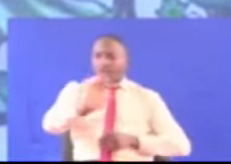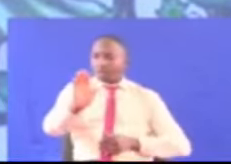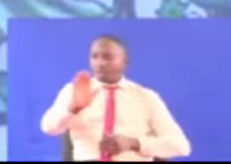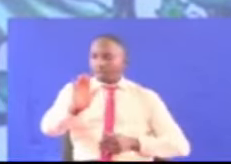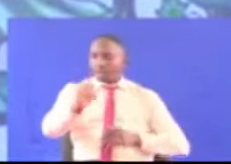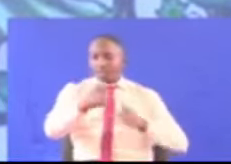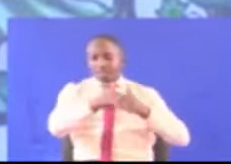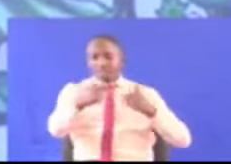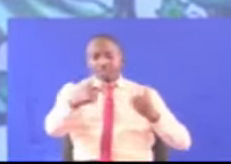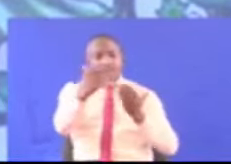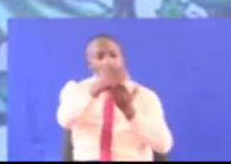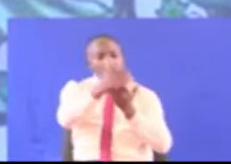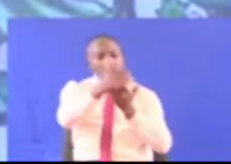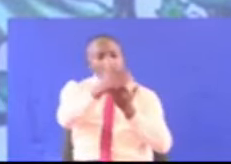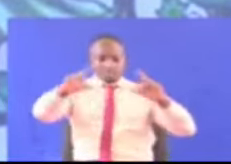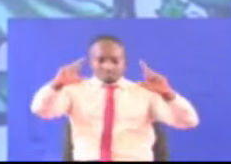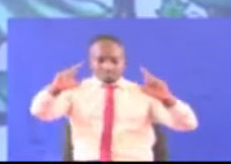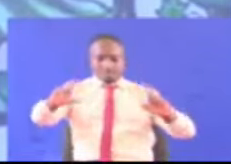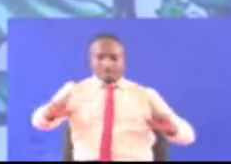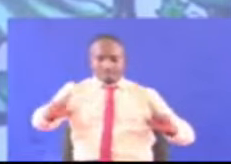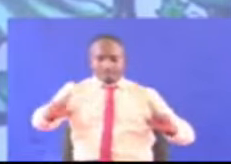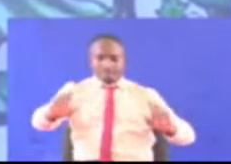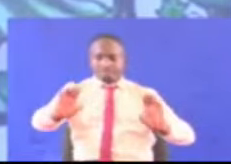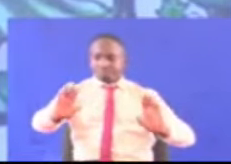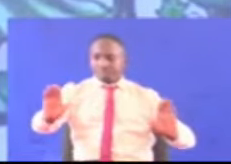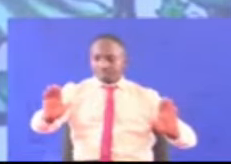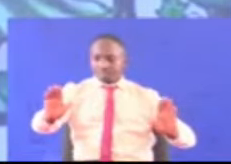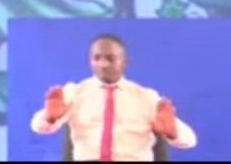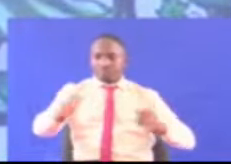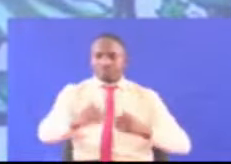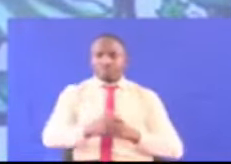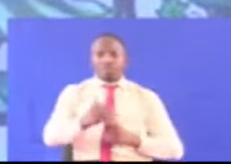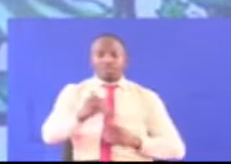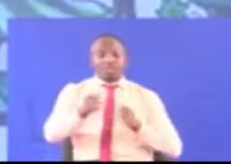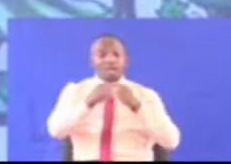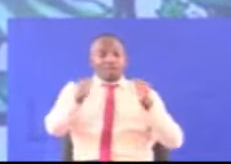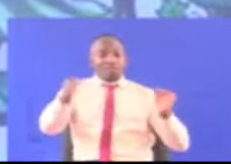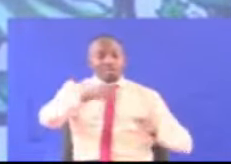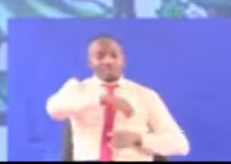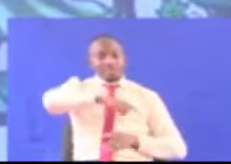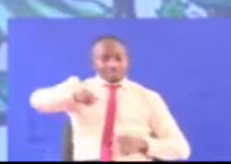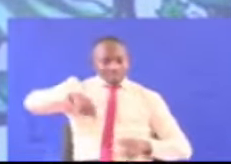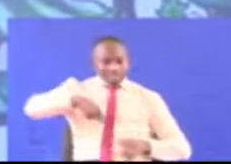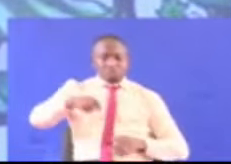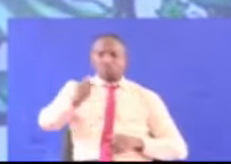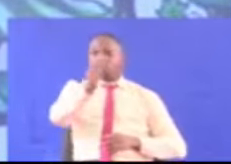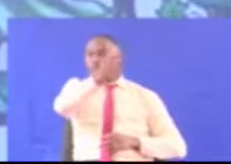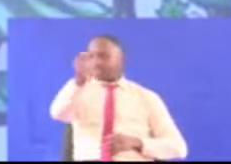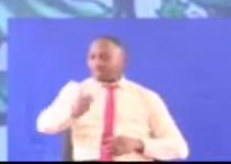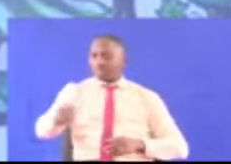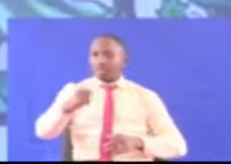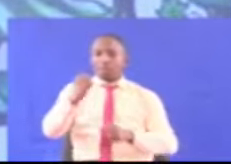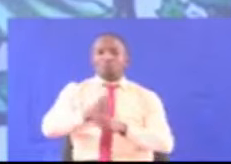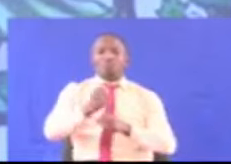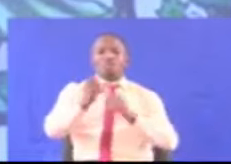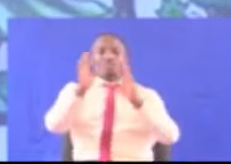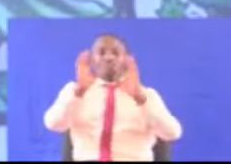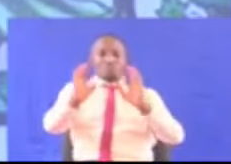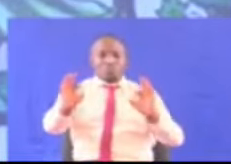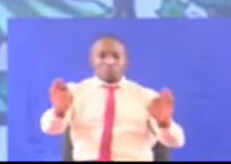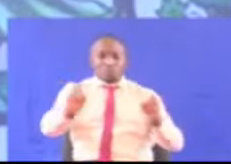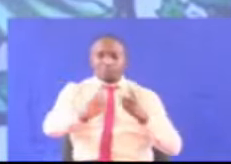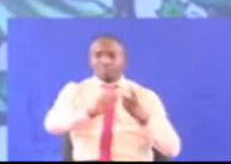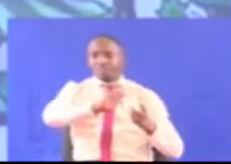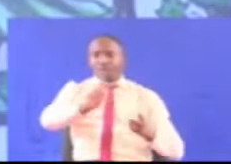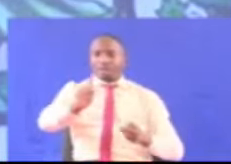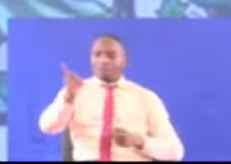tunaweka jina United Republic of Tanzania. Ni nafasi yetu wa Tanzania kufanya vizuri. Ukiwa